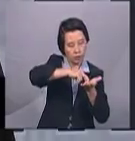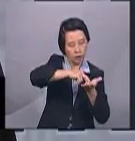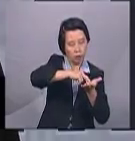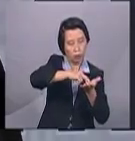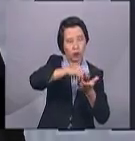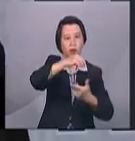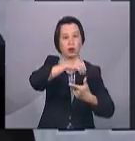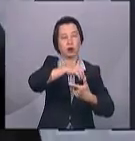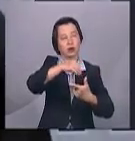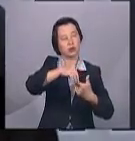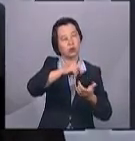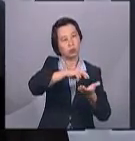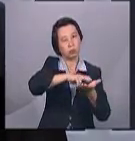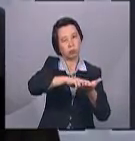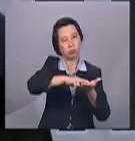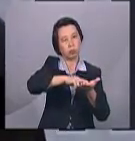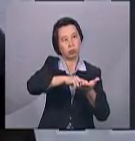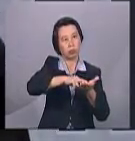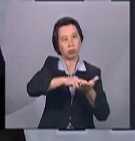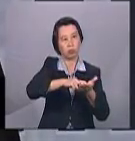ataupun